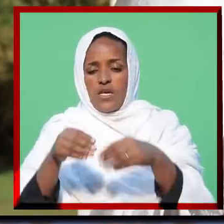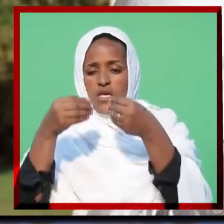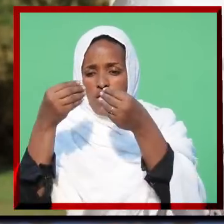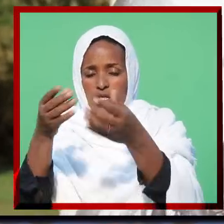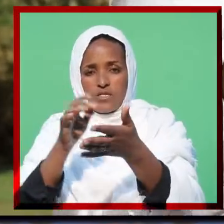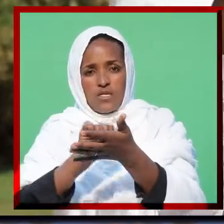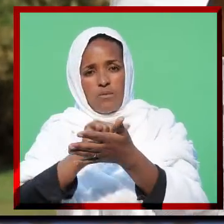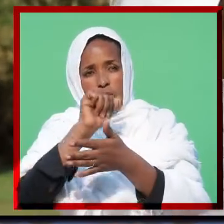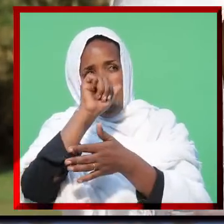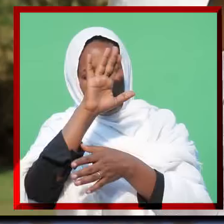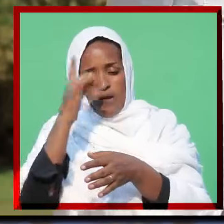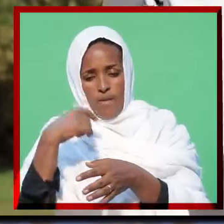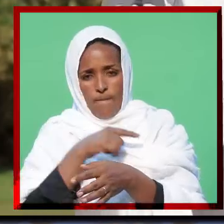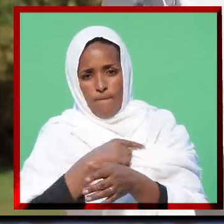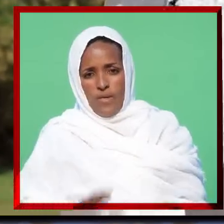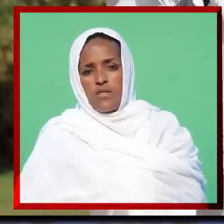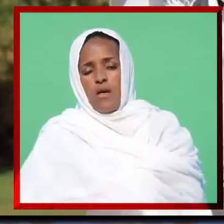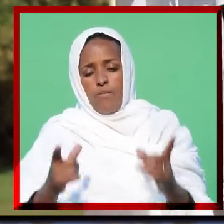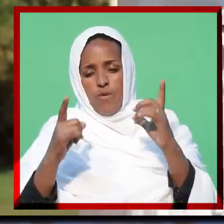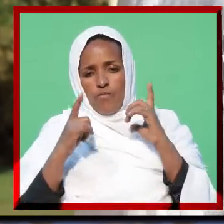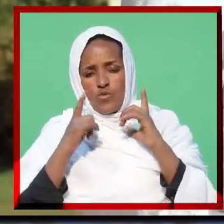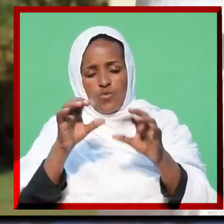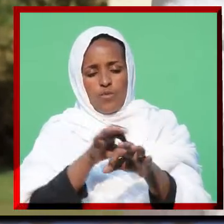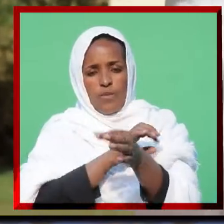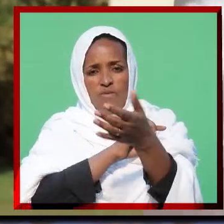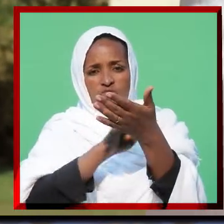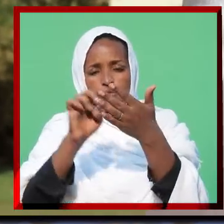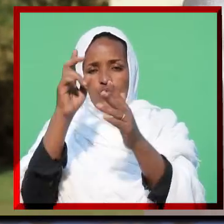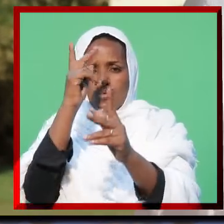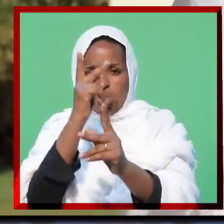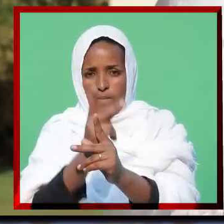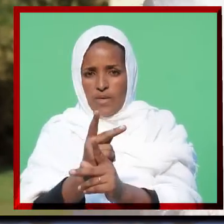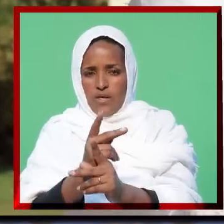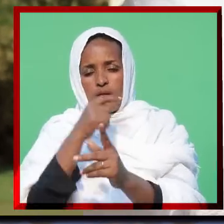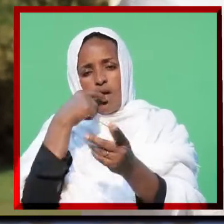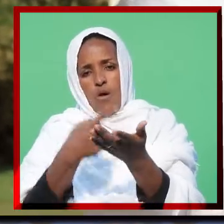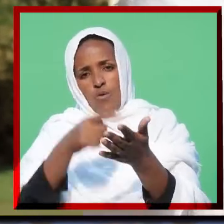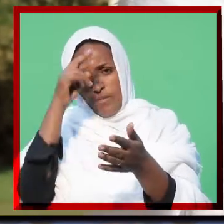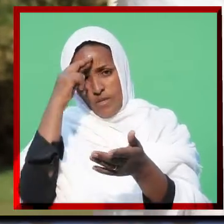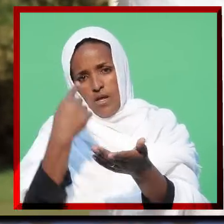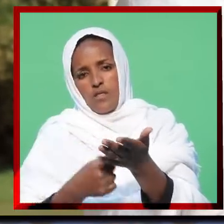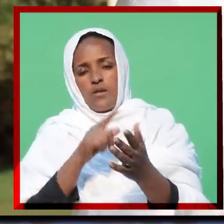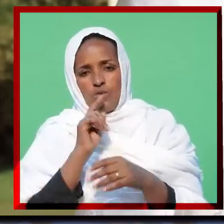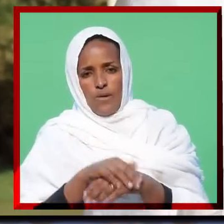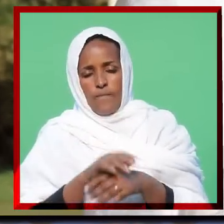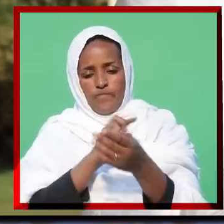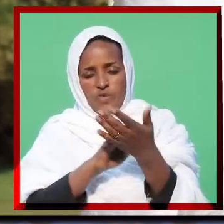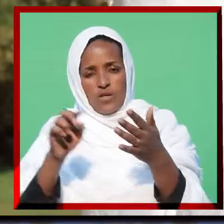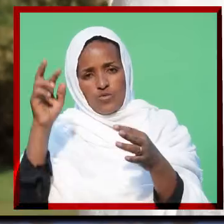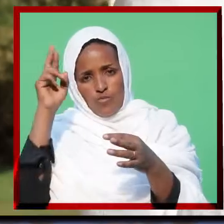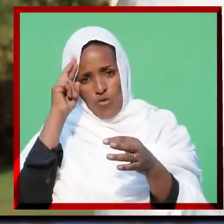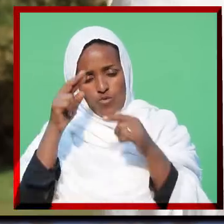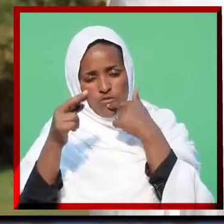የተሰጠህንም አደራ በእኛ በሚኖረው በመንፈስ ቅዱስ ጠብቅ ያለው። ለዚህ ቅዱስ ጴጥሮስ